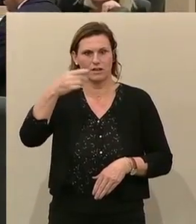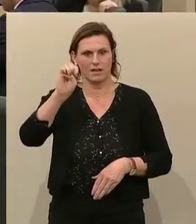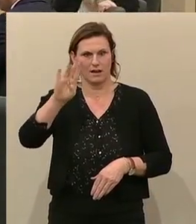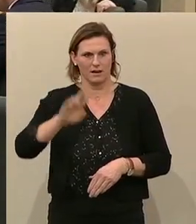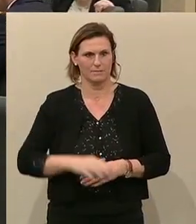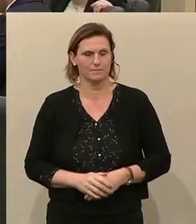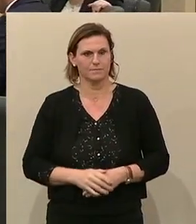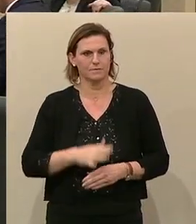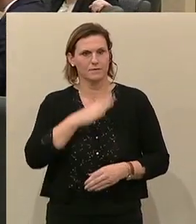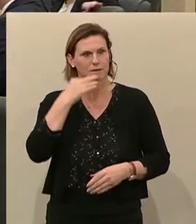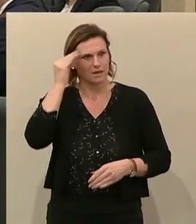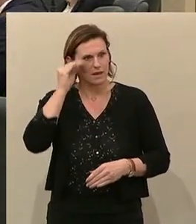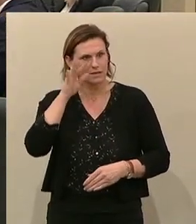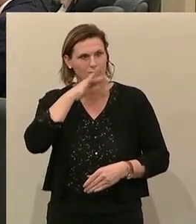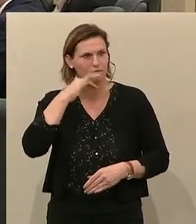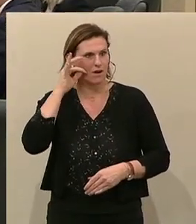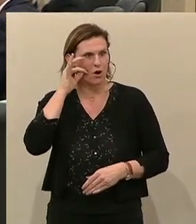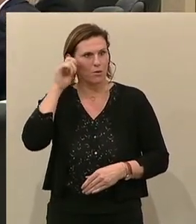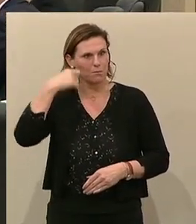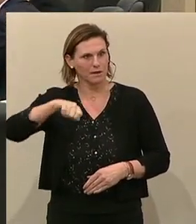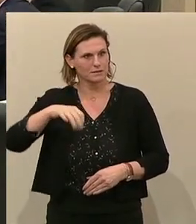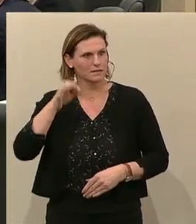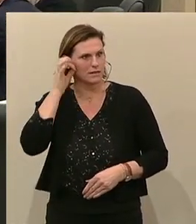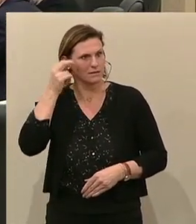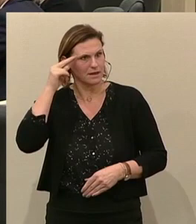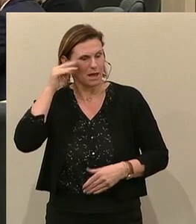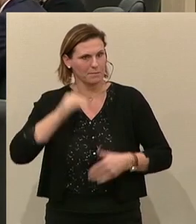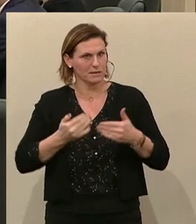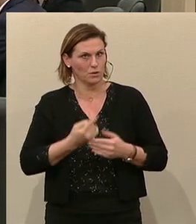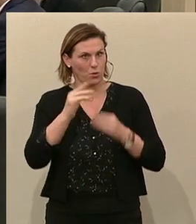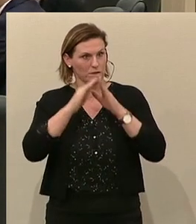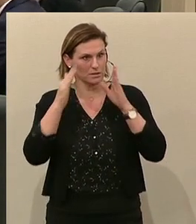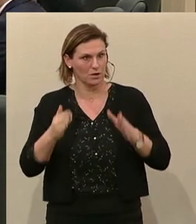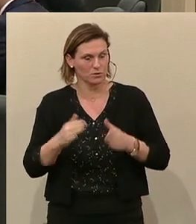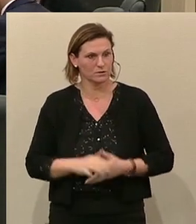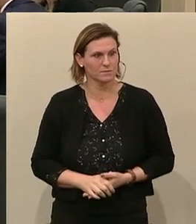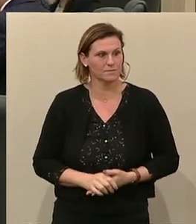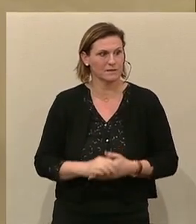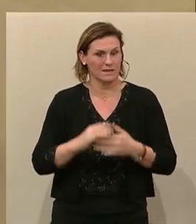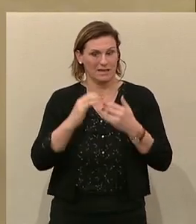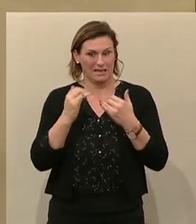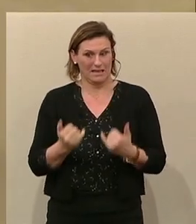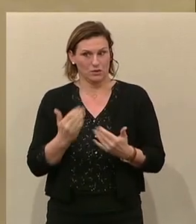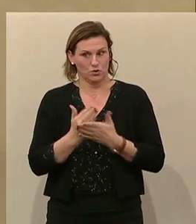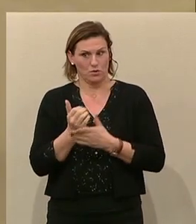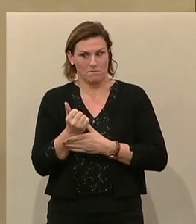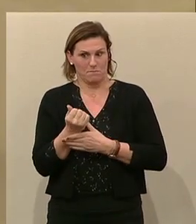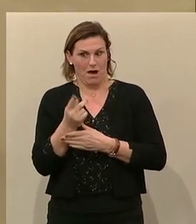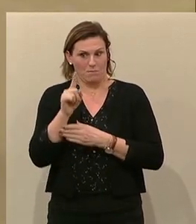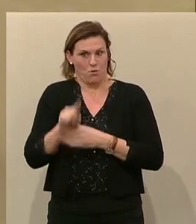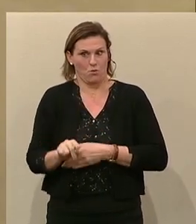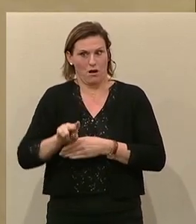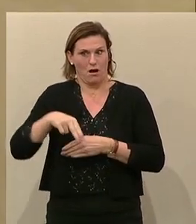Petra Steger, FPÖ, ist nun an Bord. In der zweiten Hälfte des Jahres 2018, also bereits in wenigen